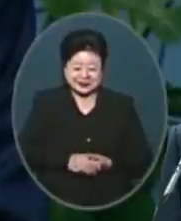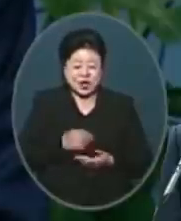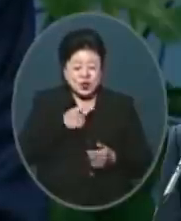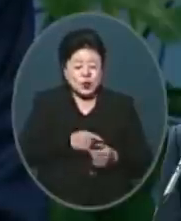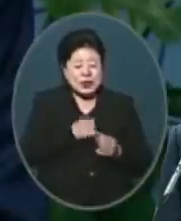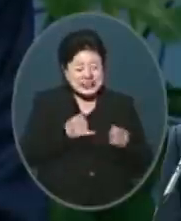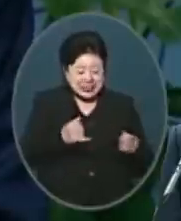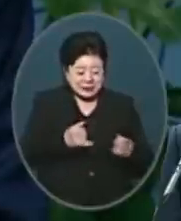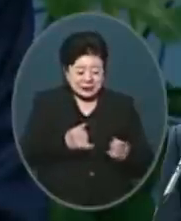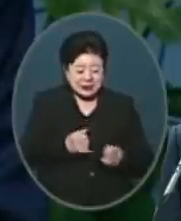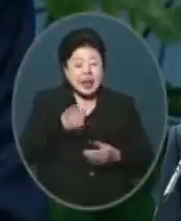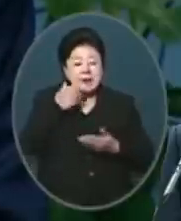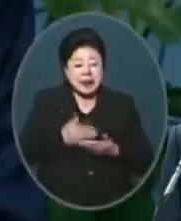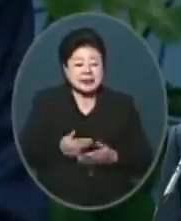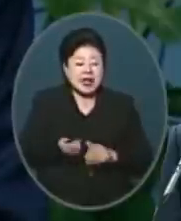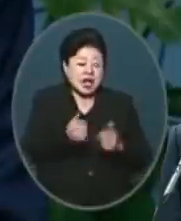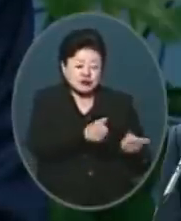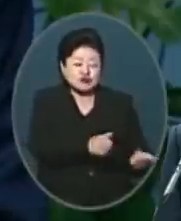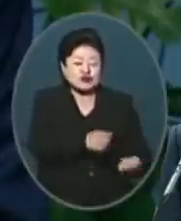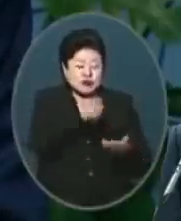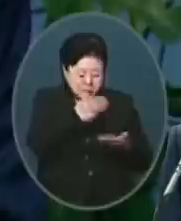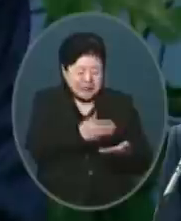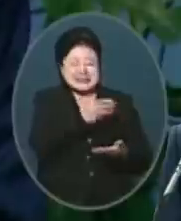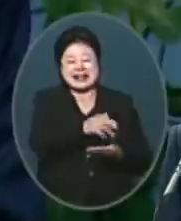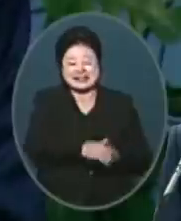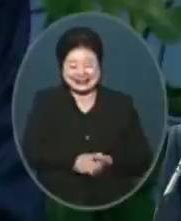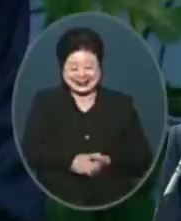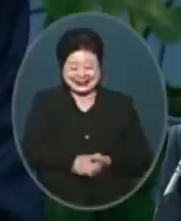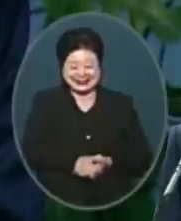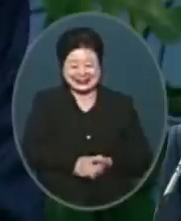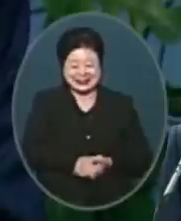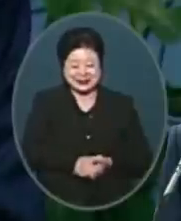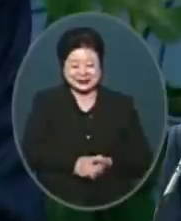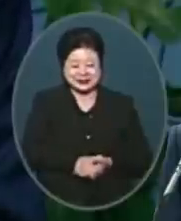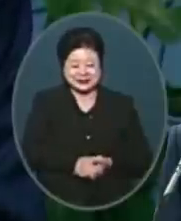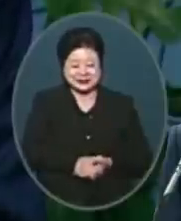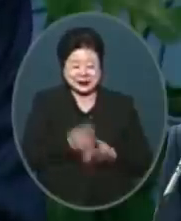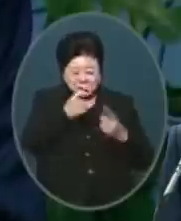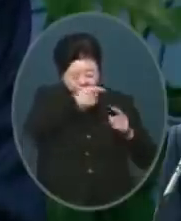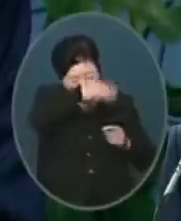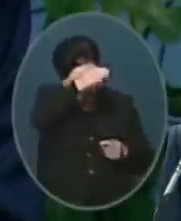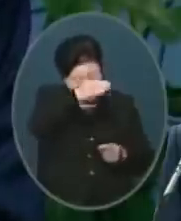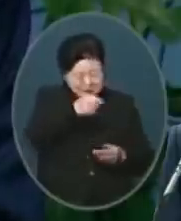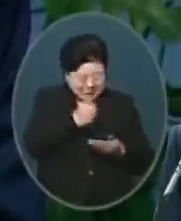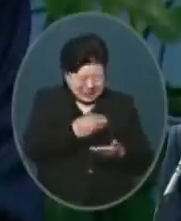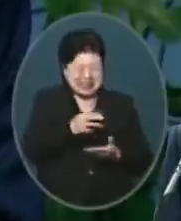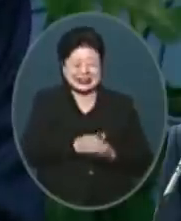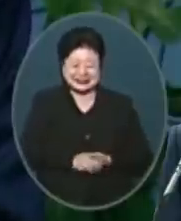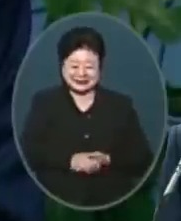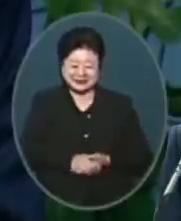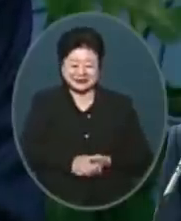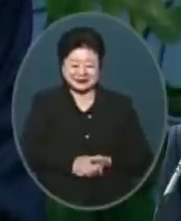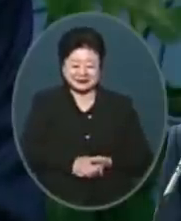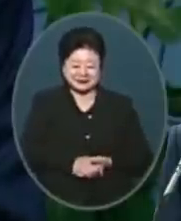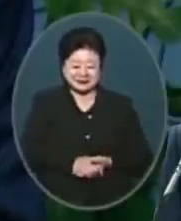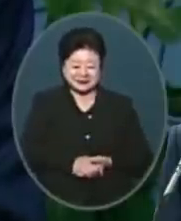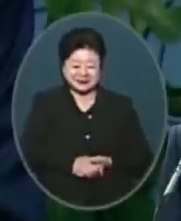욕을 한 사람은 팔자도 못 되고 구자도 못 되고 지옥으로 떨어지고 말하는 것입니다.